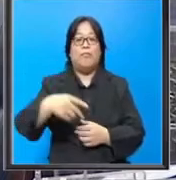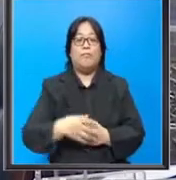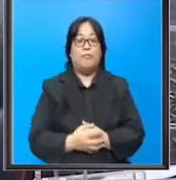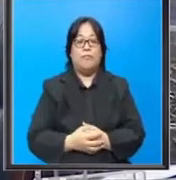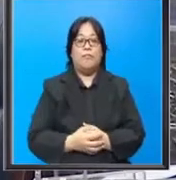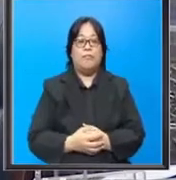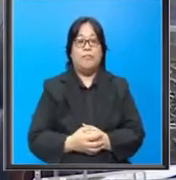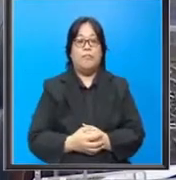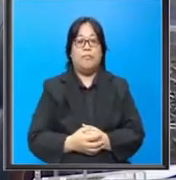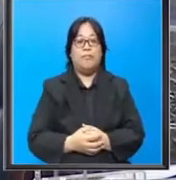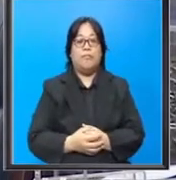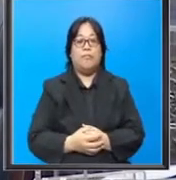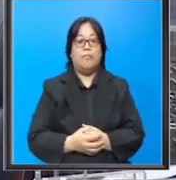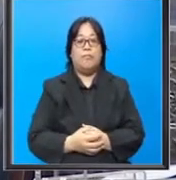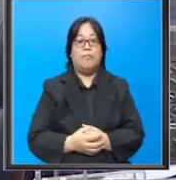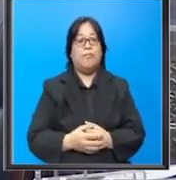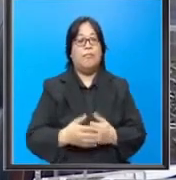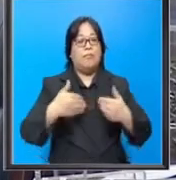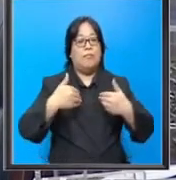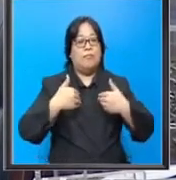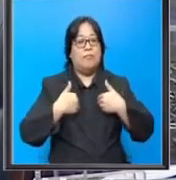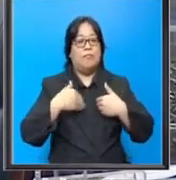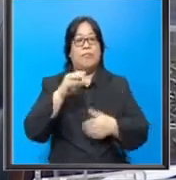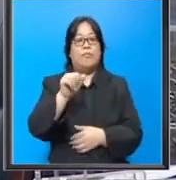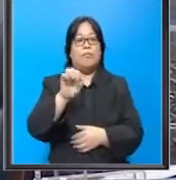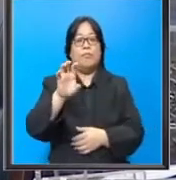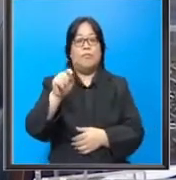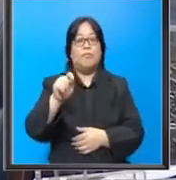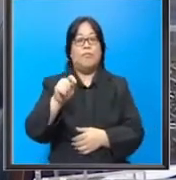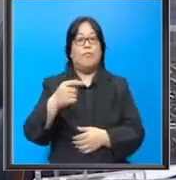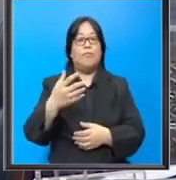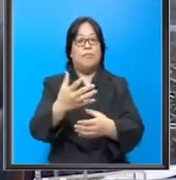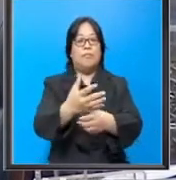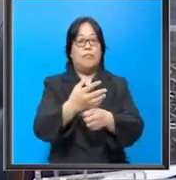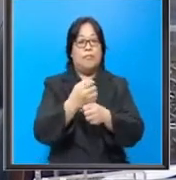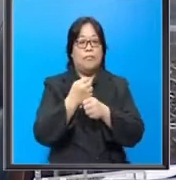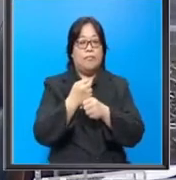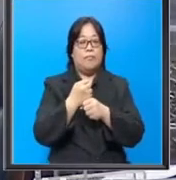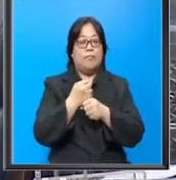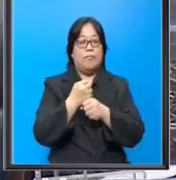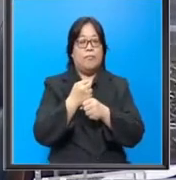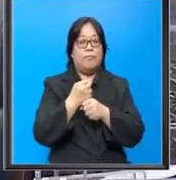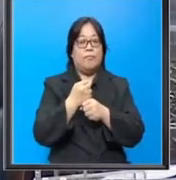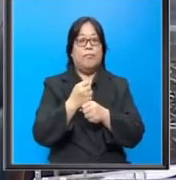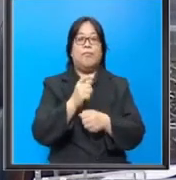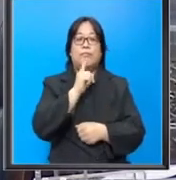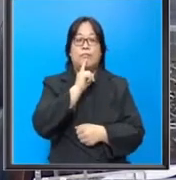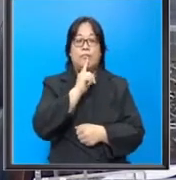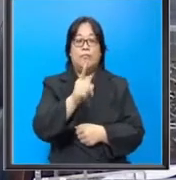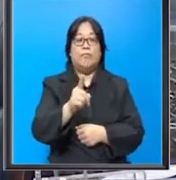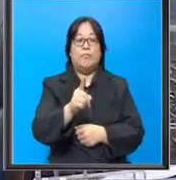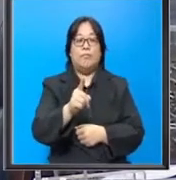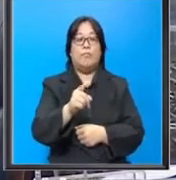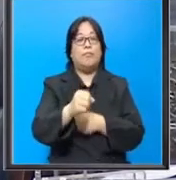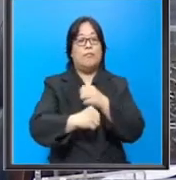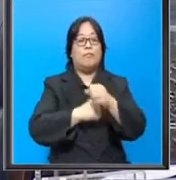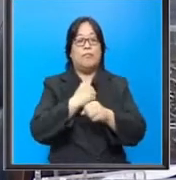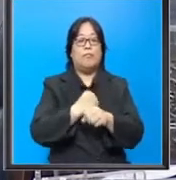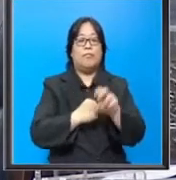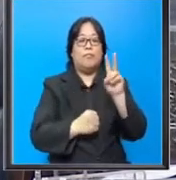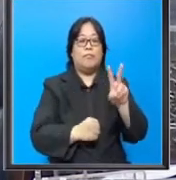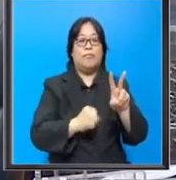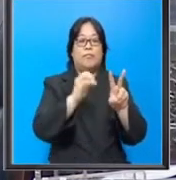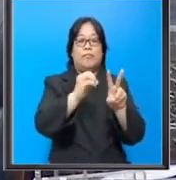lalu aduk SMS set yang diperoleh walaupun dalam anggaran tahun